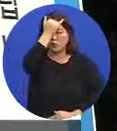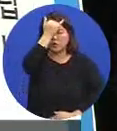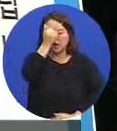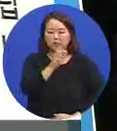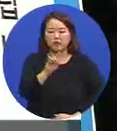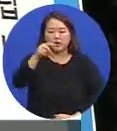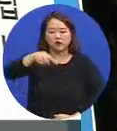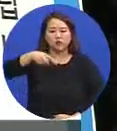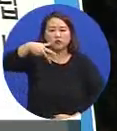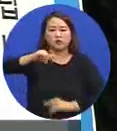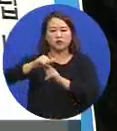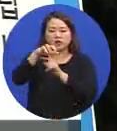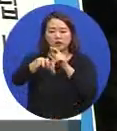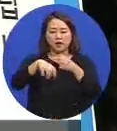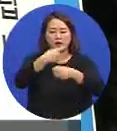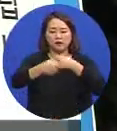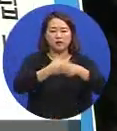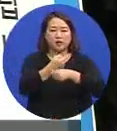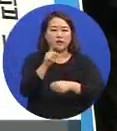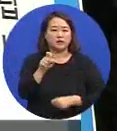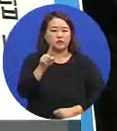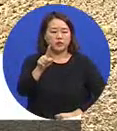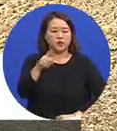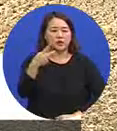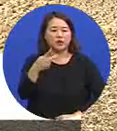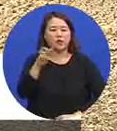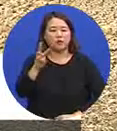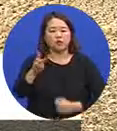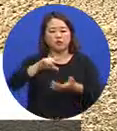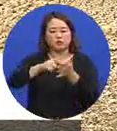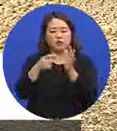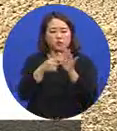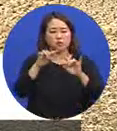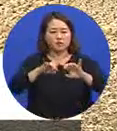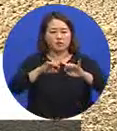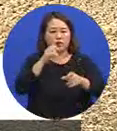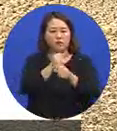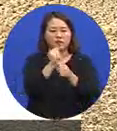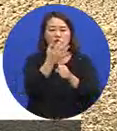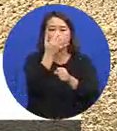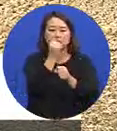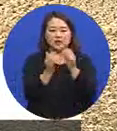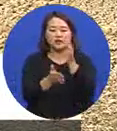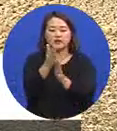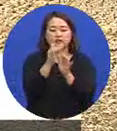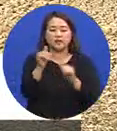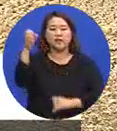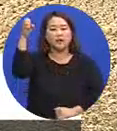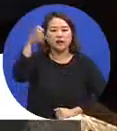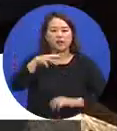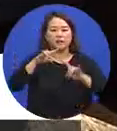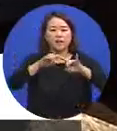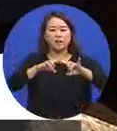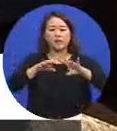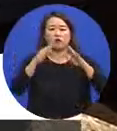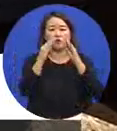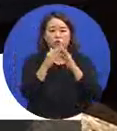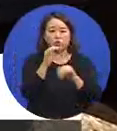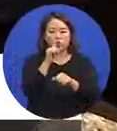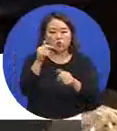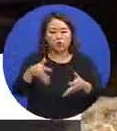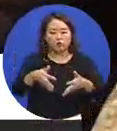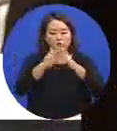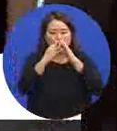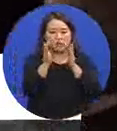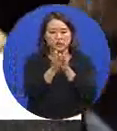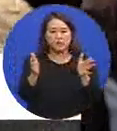12만 킬로와트의 전력을 생산할 수 있는 태양광 발전소인 시민 햇빛 발전소를 착공했다고 밝혔습니다. 시민